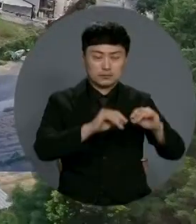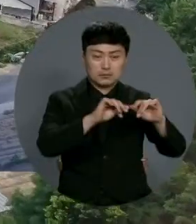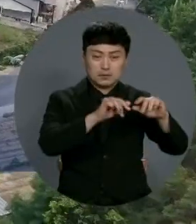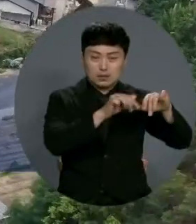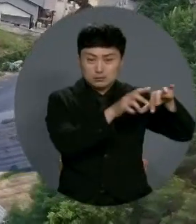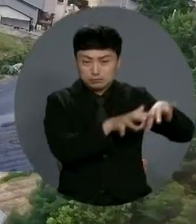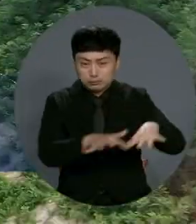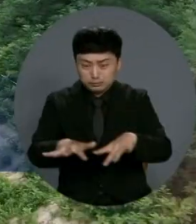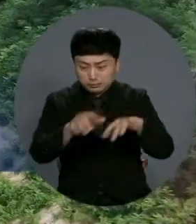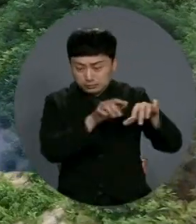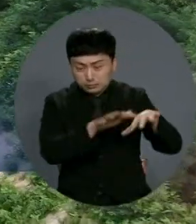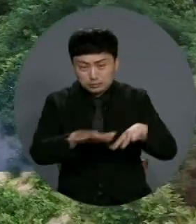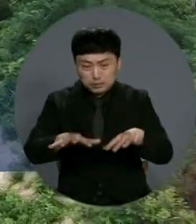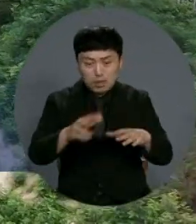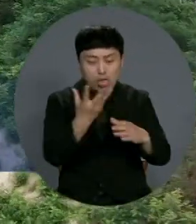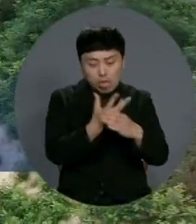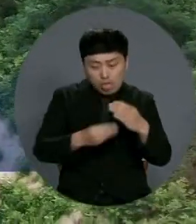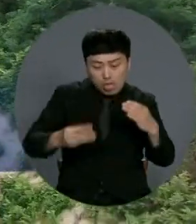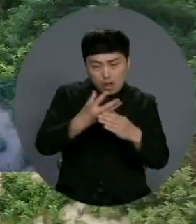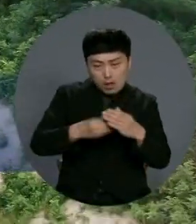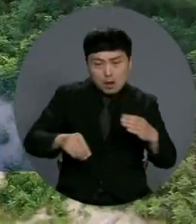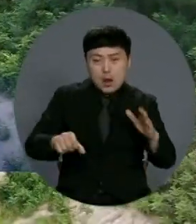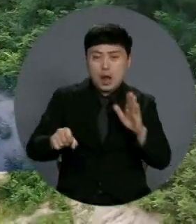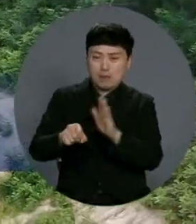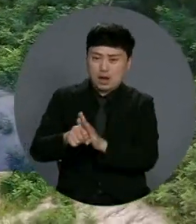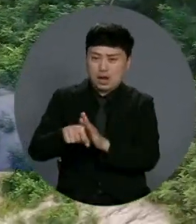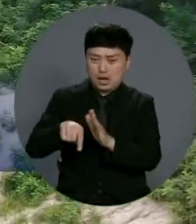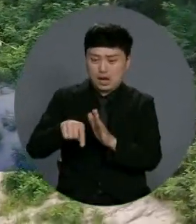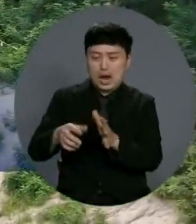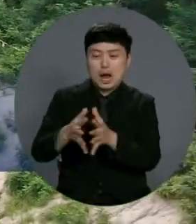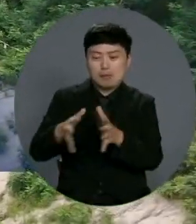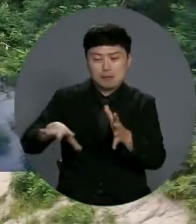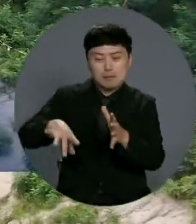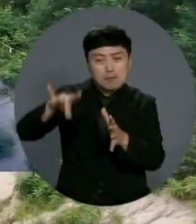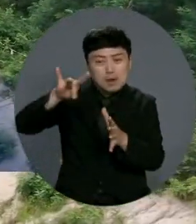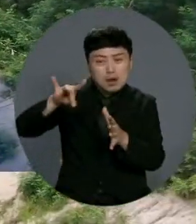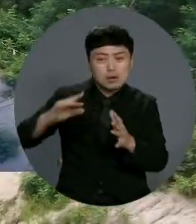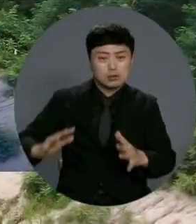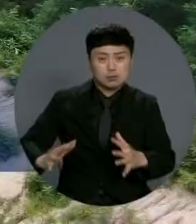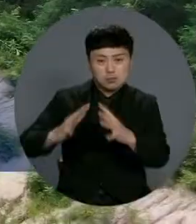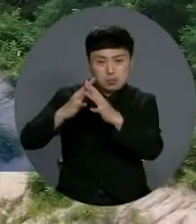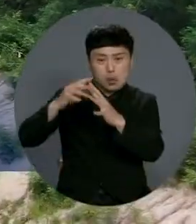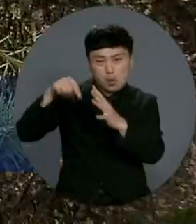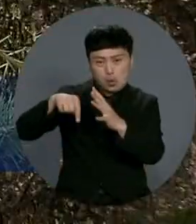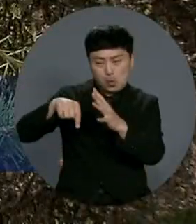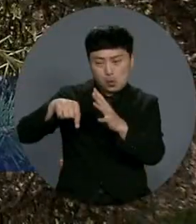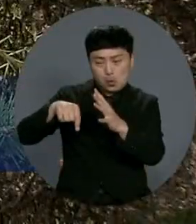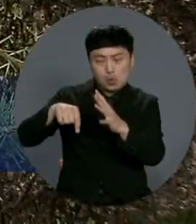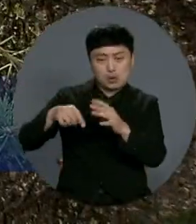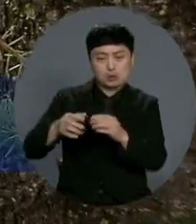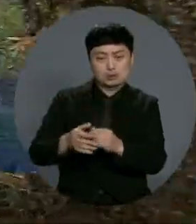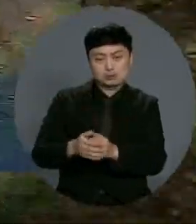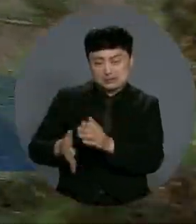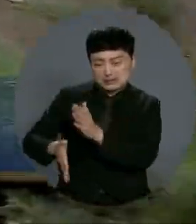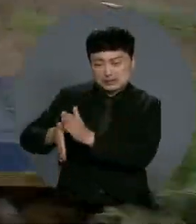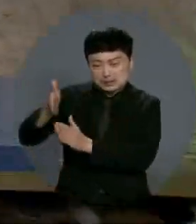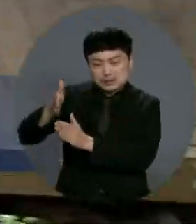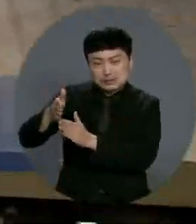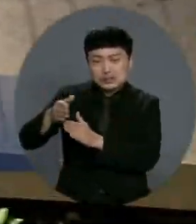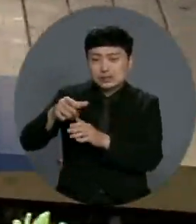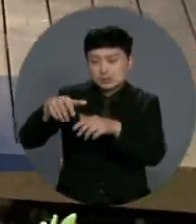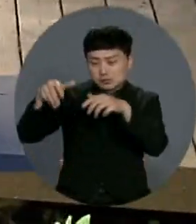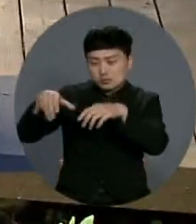흘러내려 가지고 이제 흙을 배수를 막았는데 아파트를 처음에 시공할 때 대수로 끝쪽에 시내에 지나가는